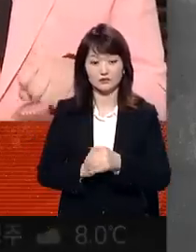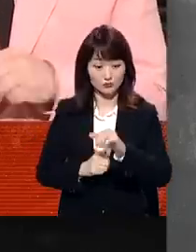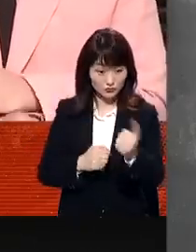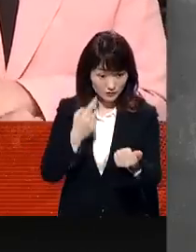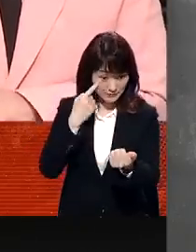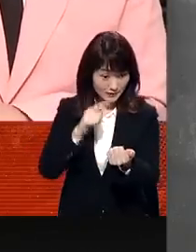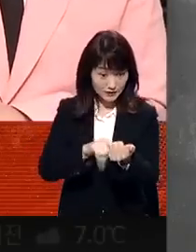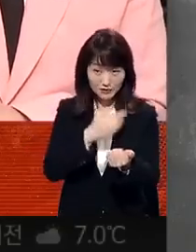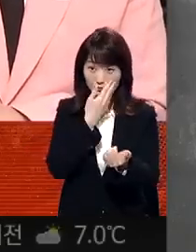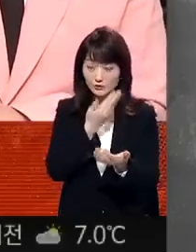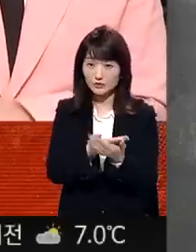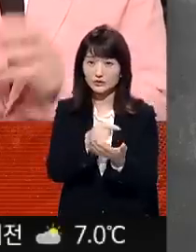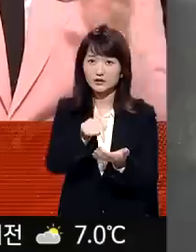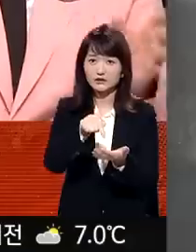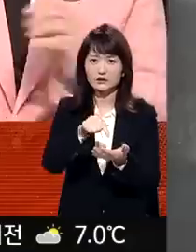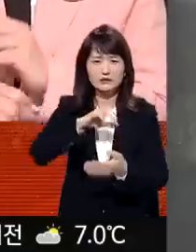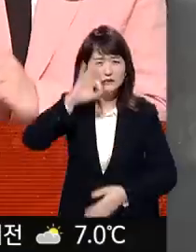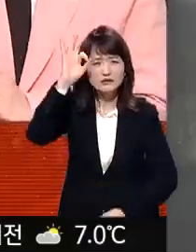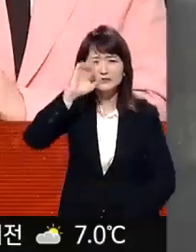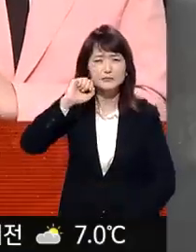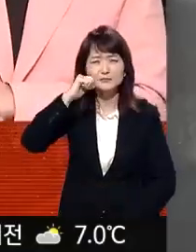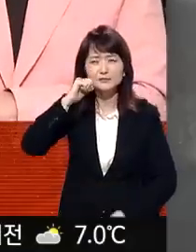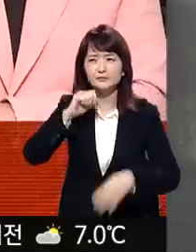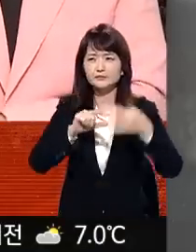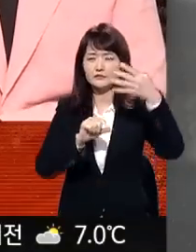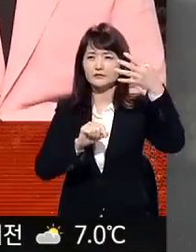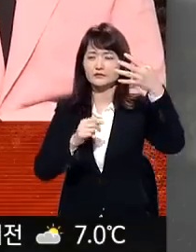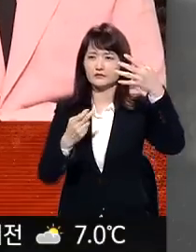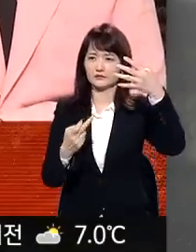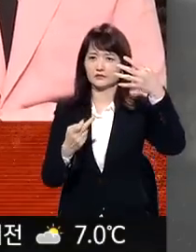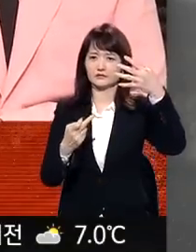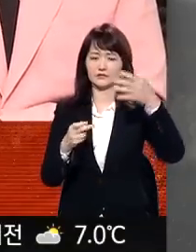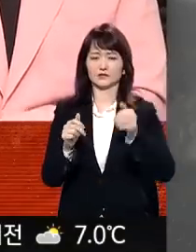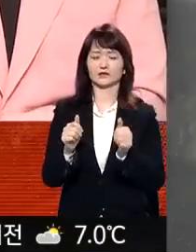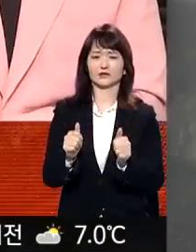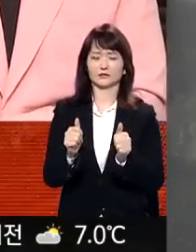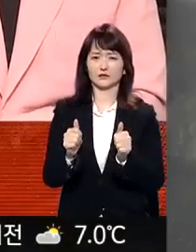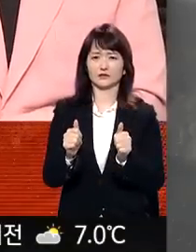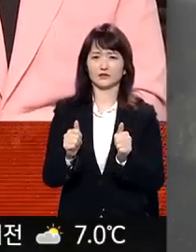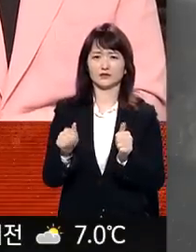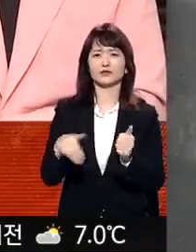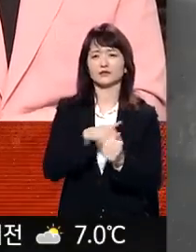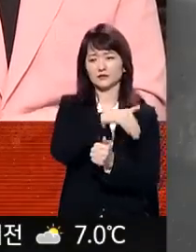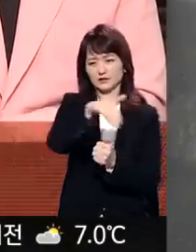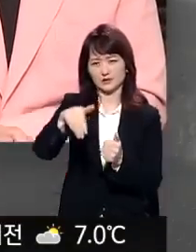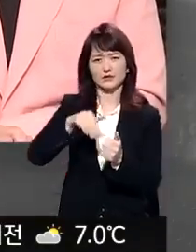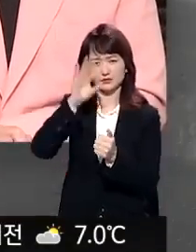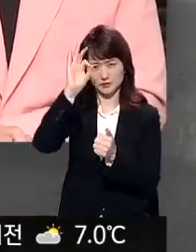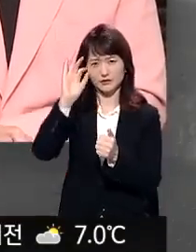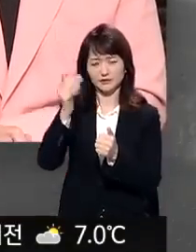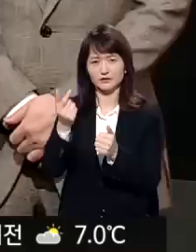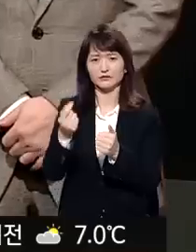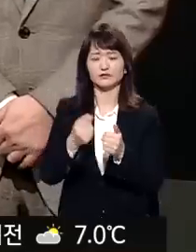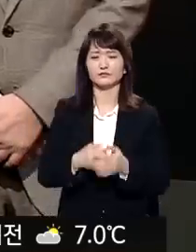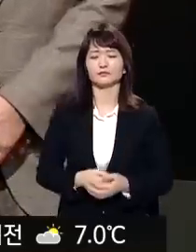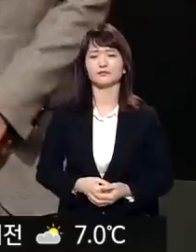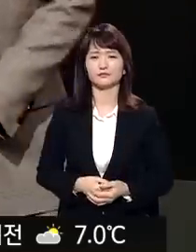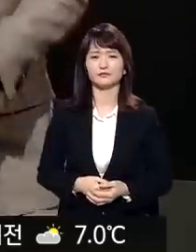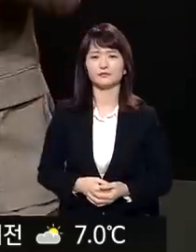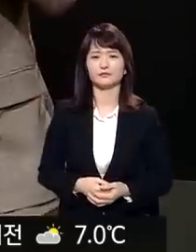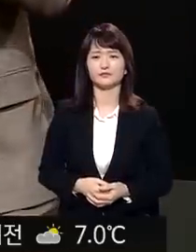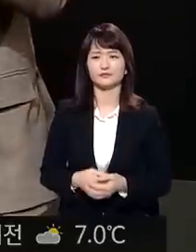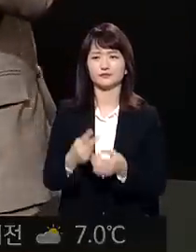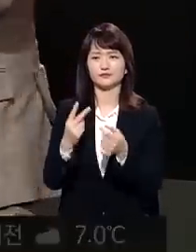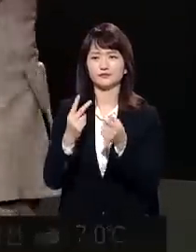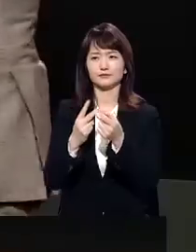중요하거든요. 예. 찾긴 좀 어려울 것 같은데 4월 12일 날 또 재판이 또 열리니까 지켜봐야 될 것 같습니다. 알겠습니다. 계속 전해드리죠.